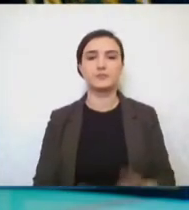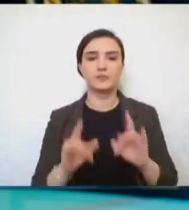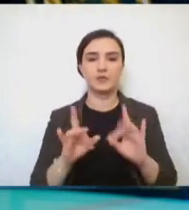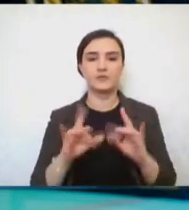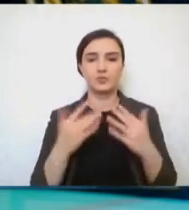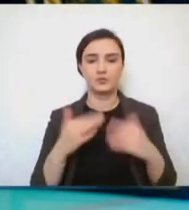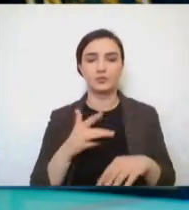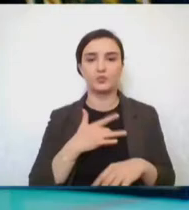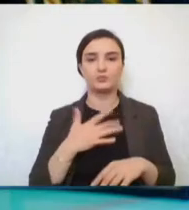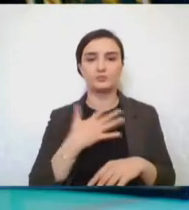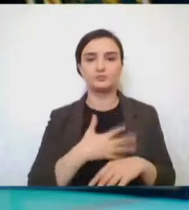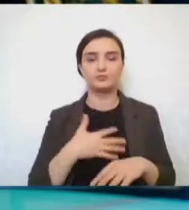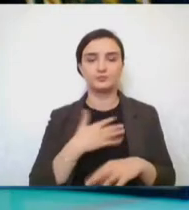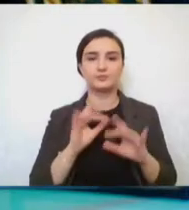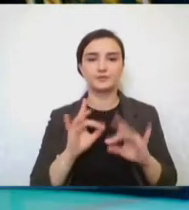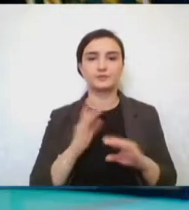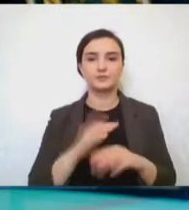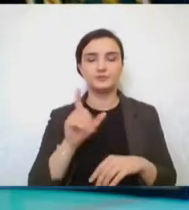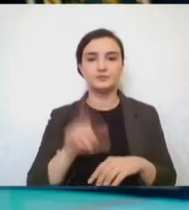აქვს პაციენტს, ის ამას